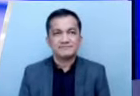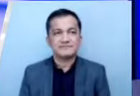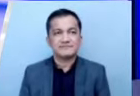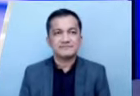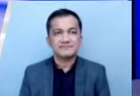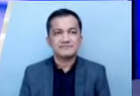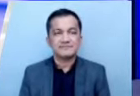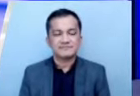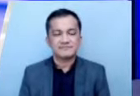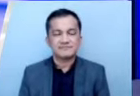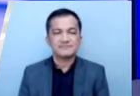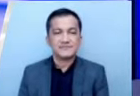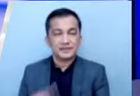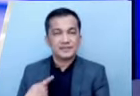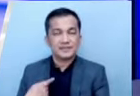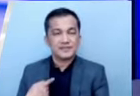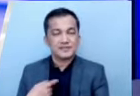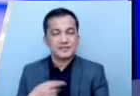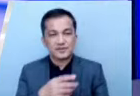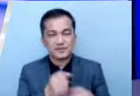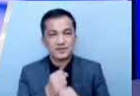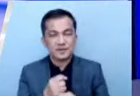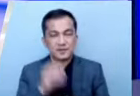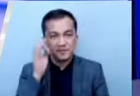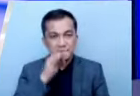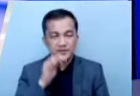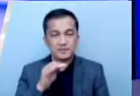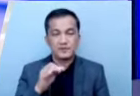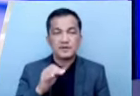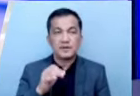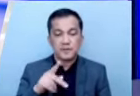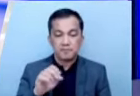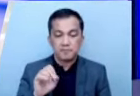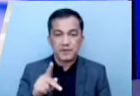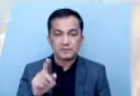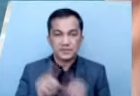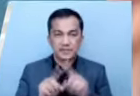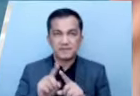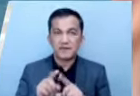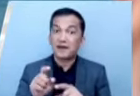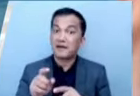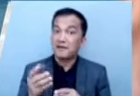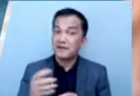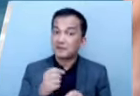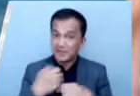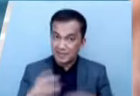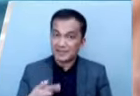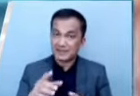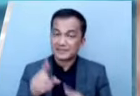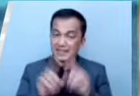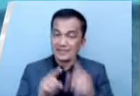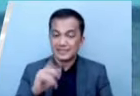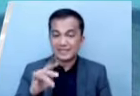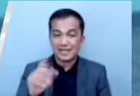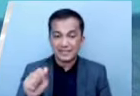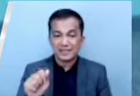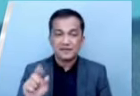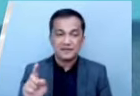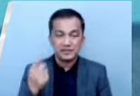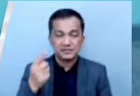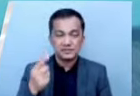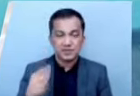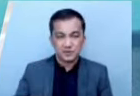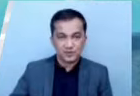Tila nabot na ni Filipino pop star Sara Jeronimo ang mga tala. Si Sara kasi ang first ever homegrown Filipino artist